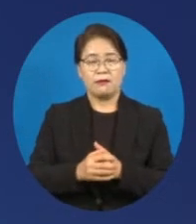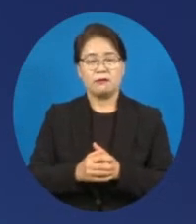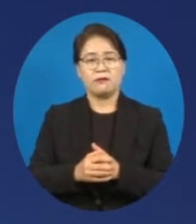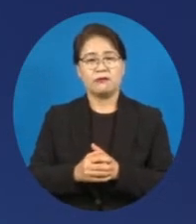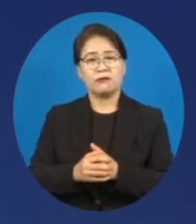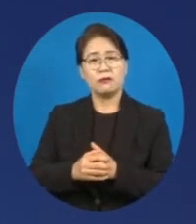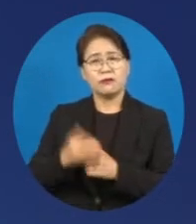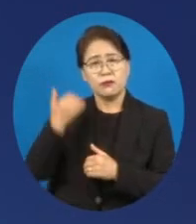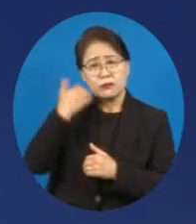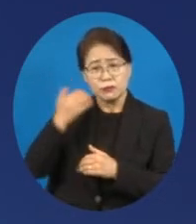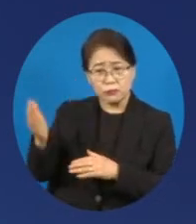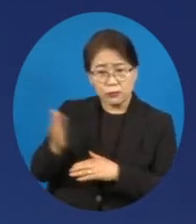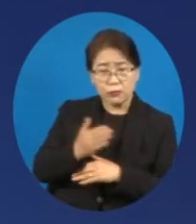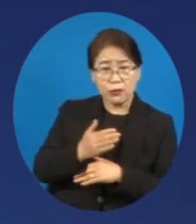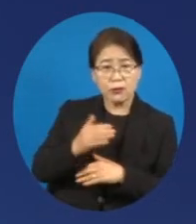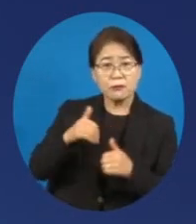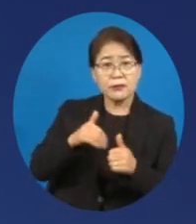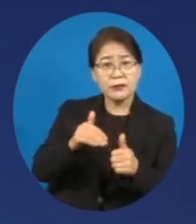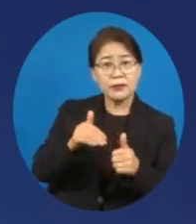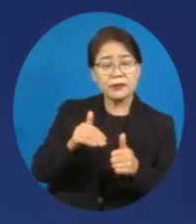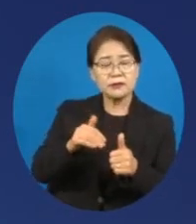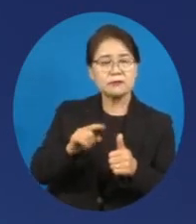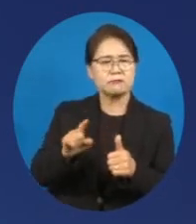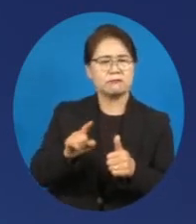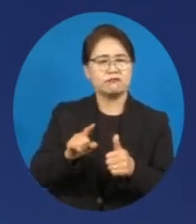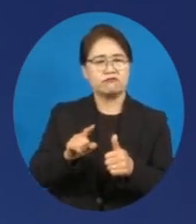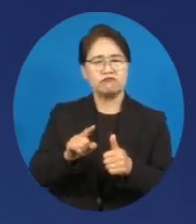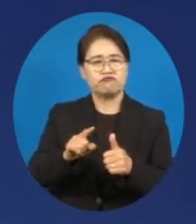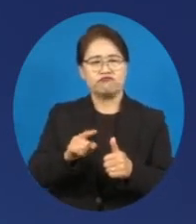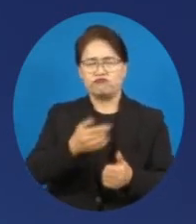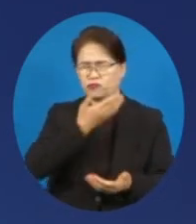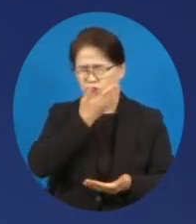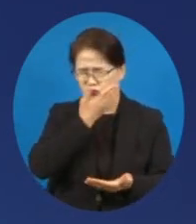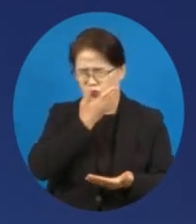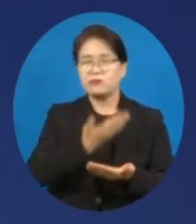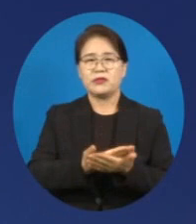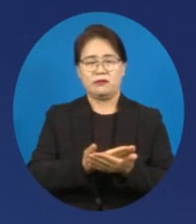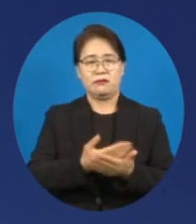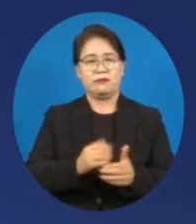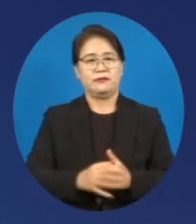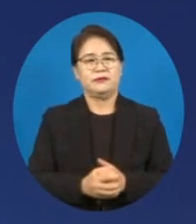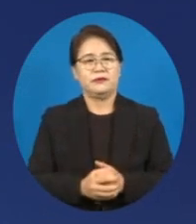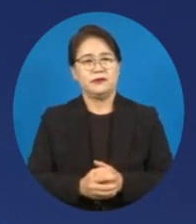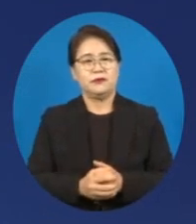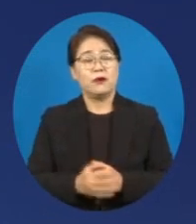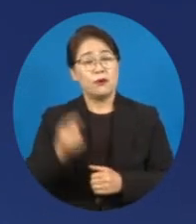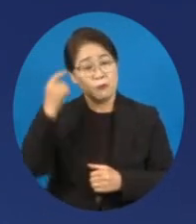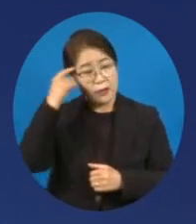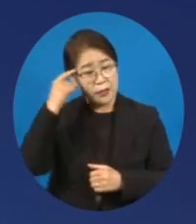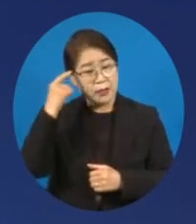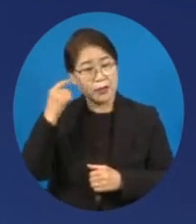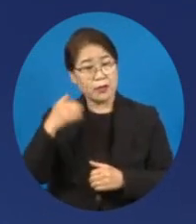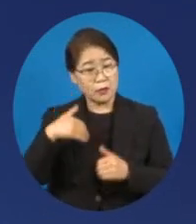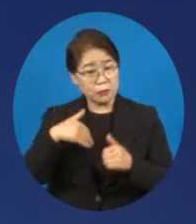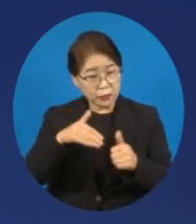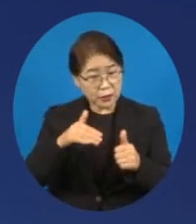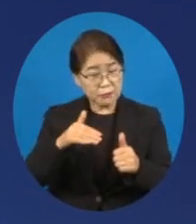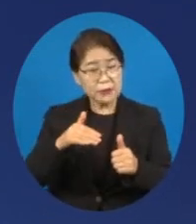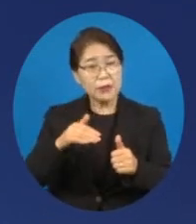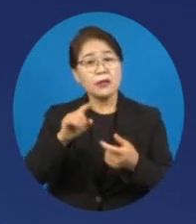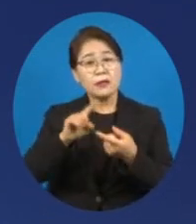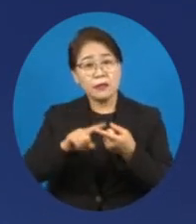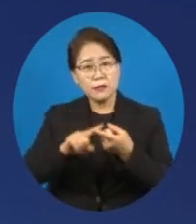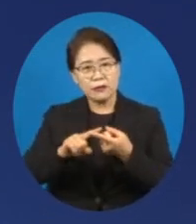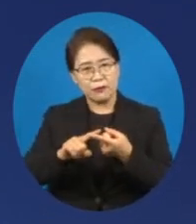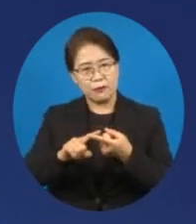누구로부터 보냄을 받았느냐라고 하는 것은 굉장히 중요하죠 왜냐하면 누구로부터 보냄을 받았느냐에